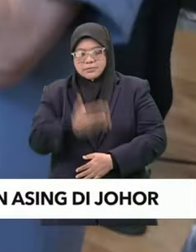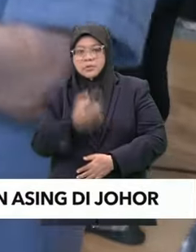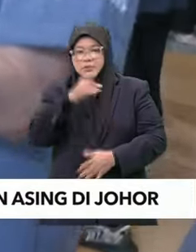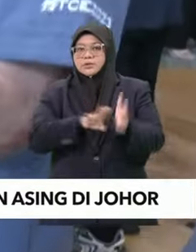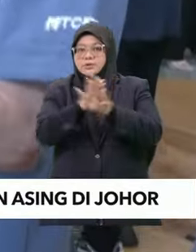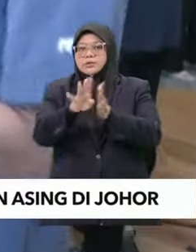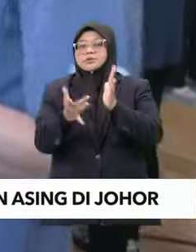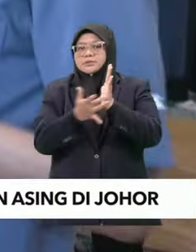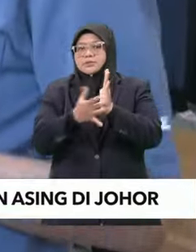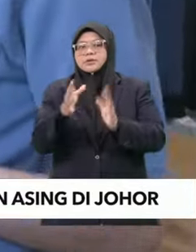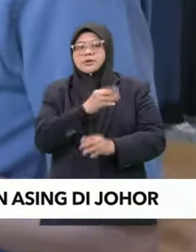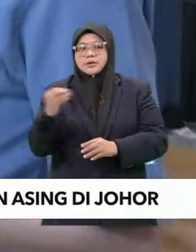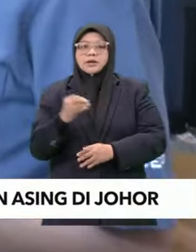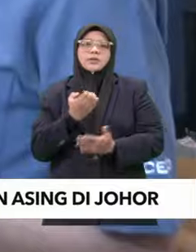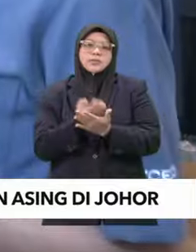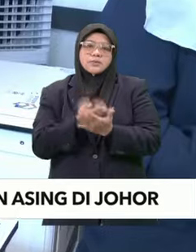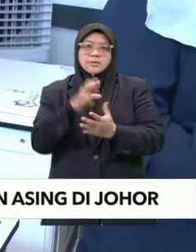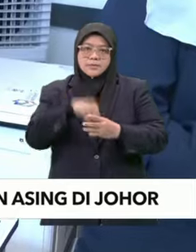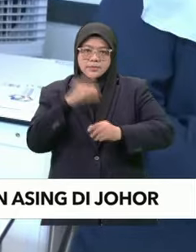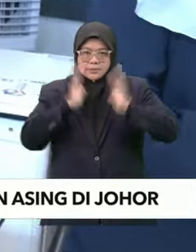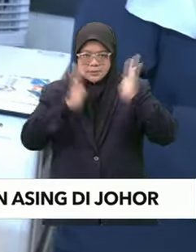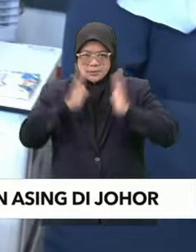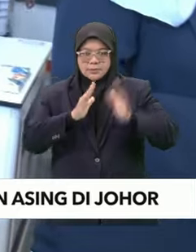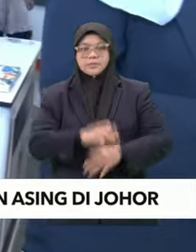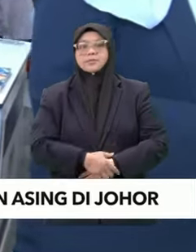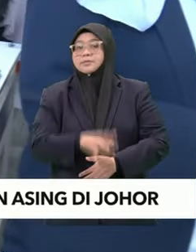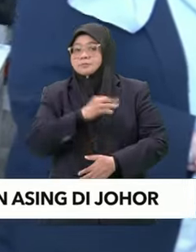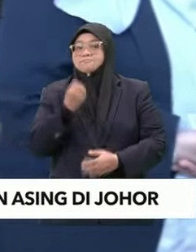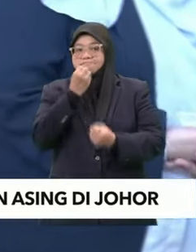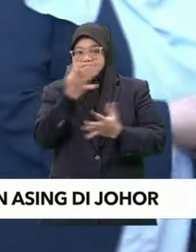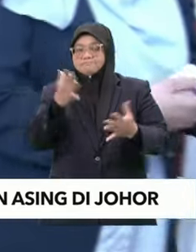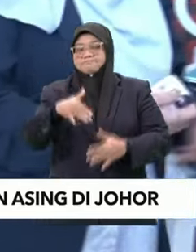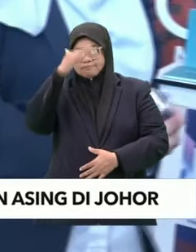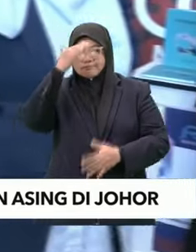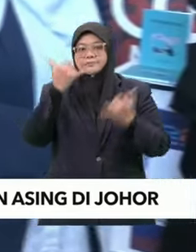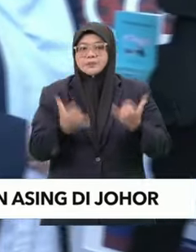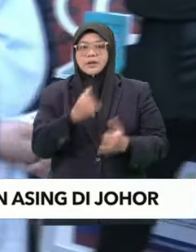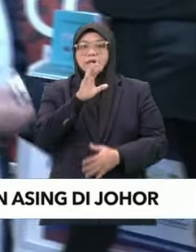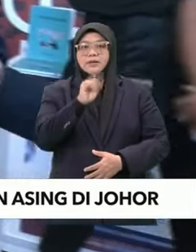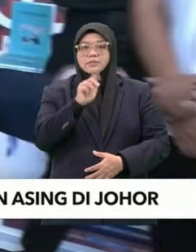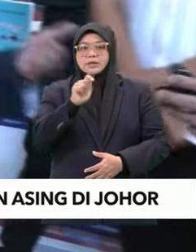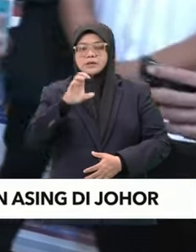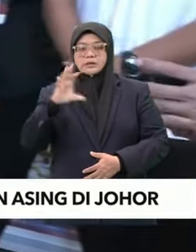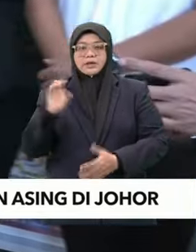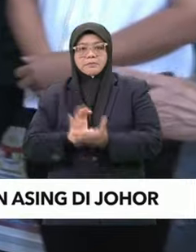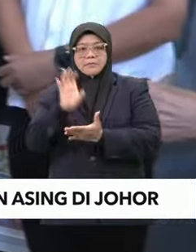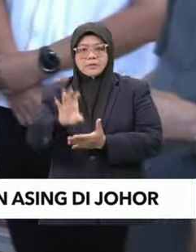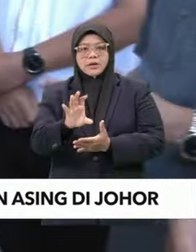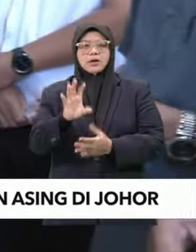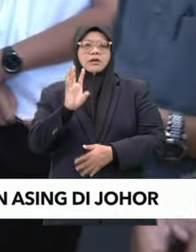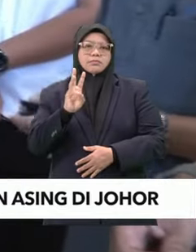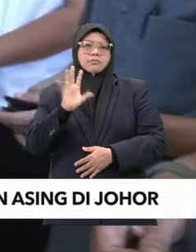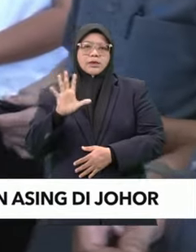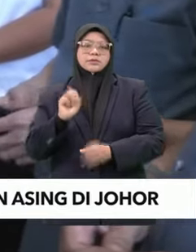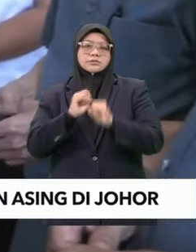kemajuan teknologi dan pertumbuhan ekonomi negara. Katanya di Johor, setakat ini MTDC membiayai 65 syarikat